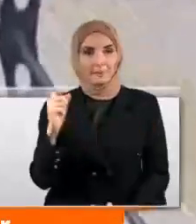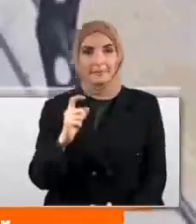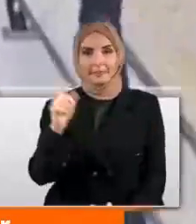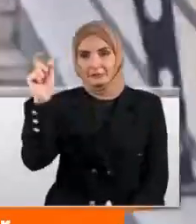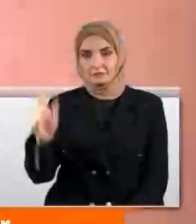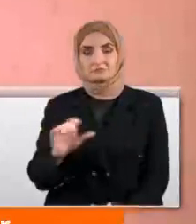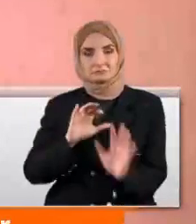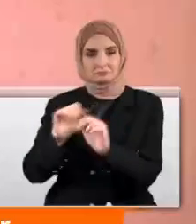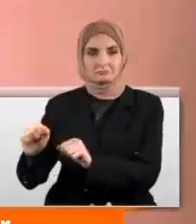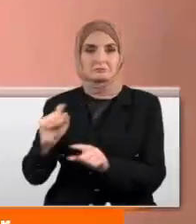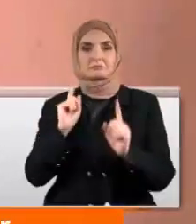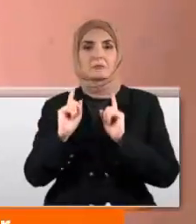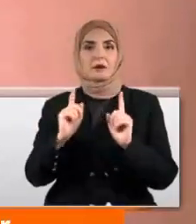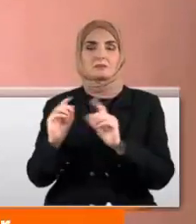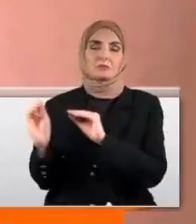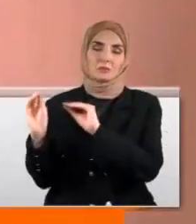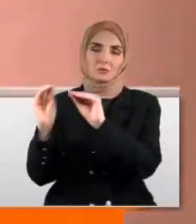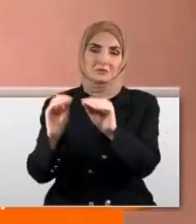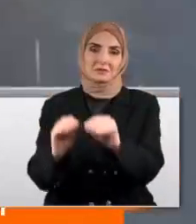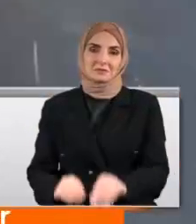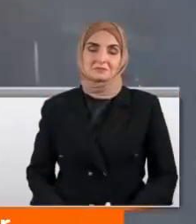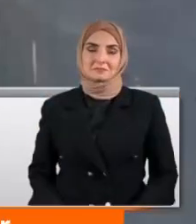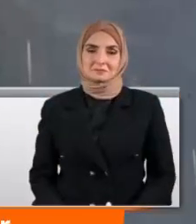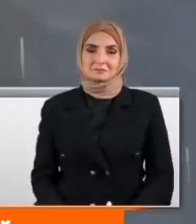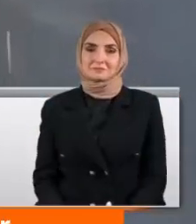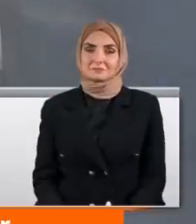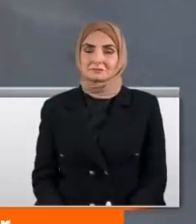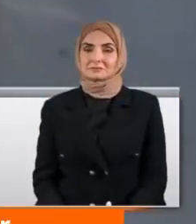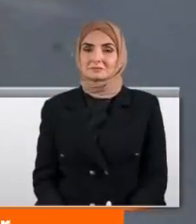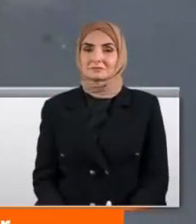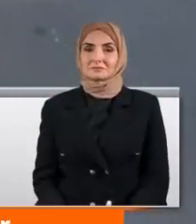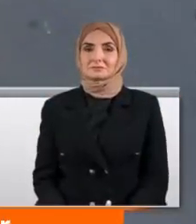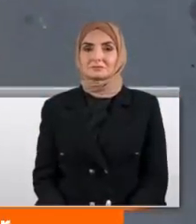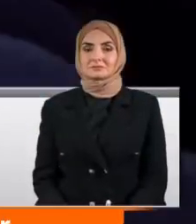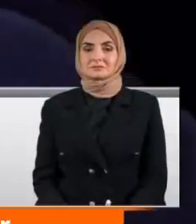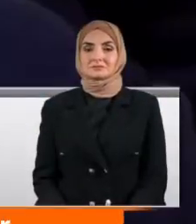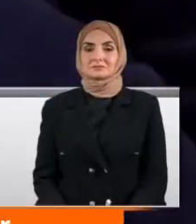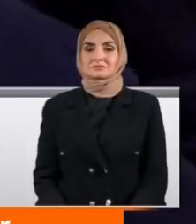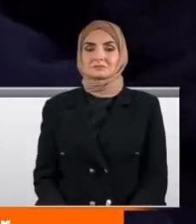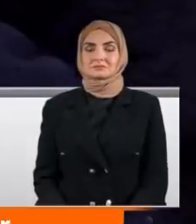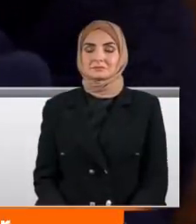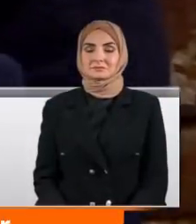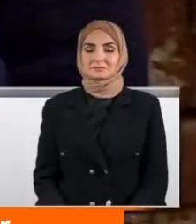mahkemeye sevk edildi. Gözlerimde acı hissetmiştim. Bence o adama dikkat etsinler.